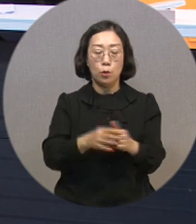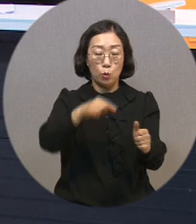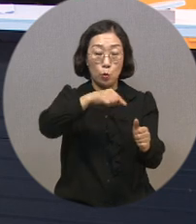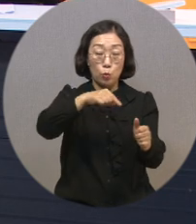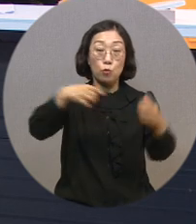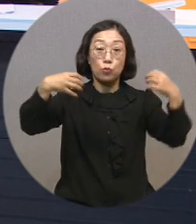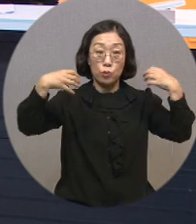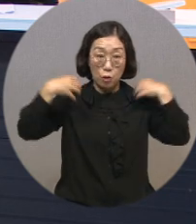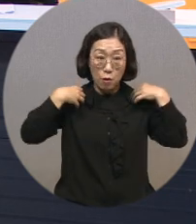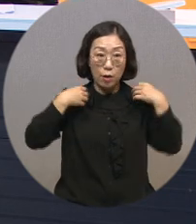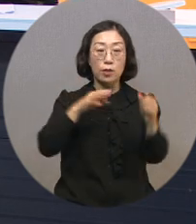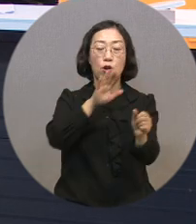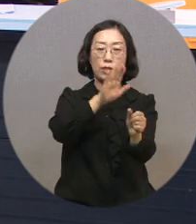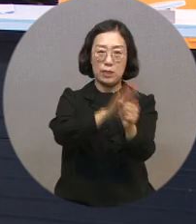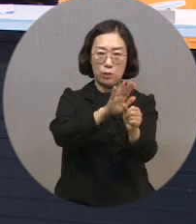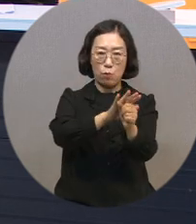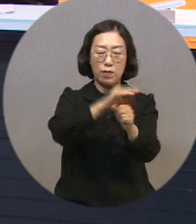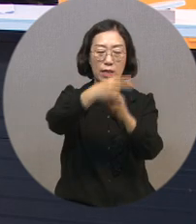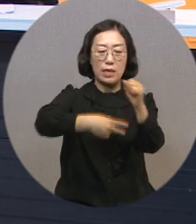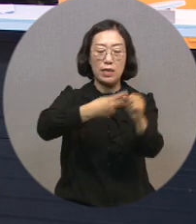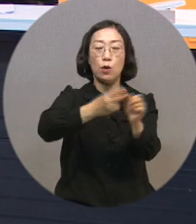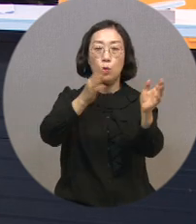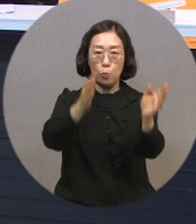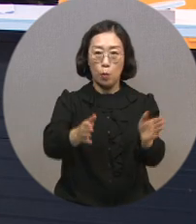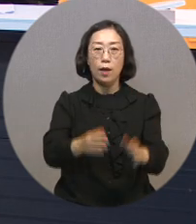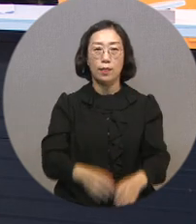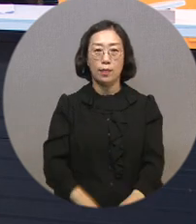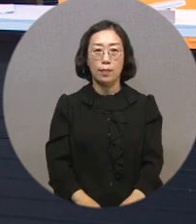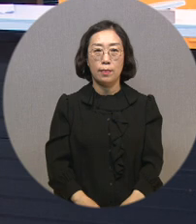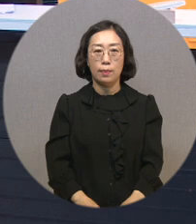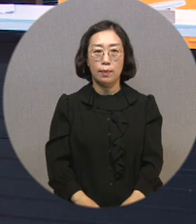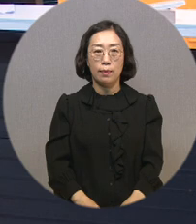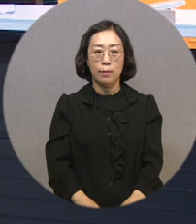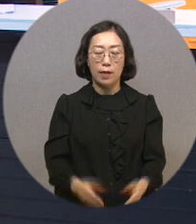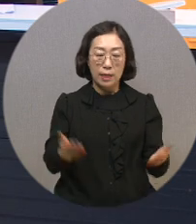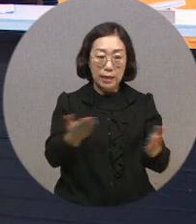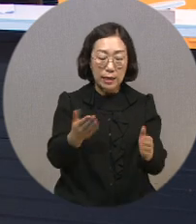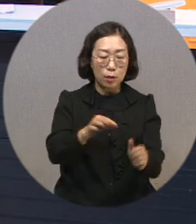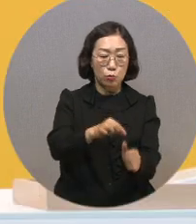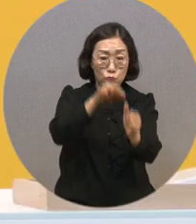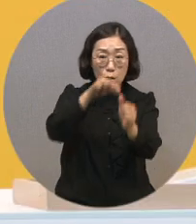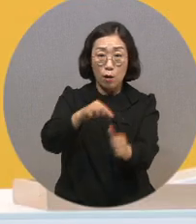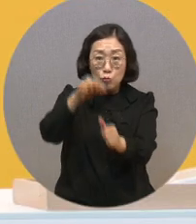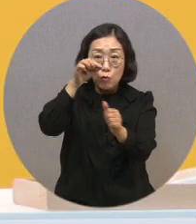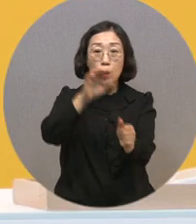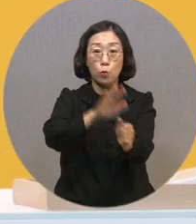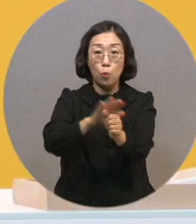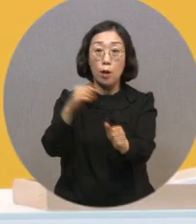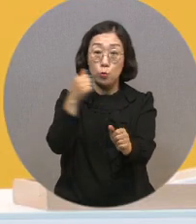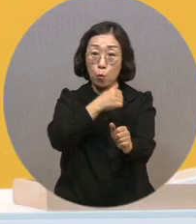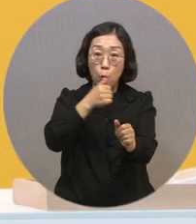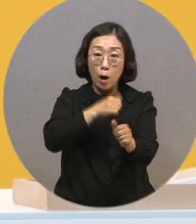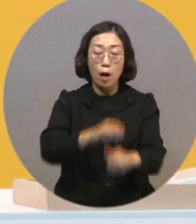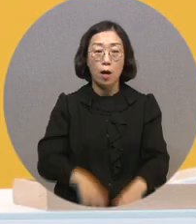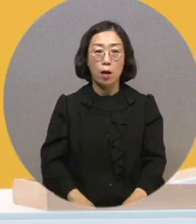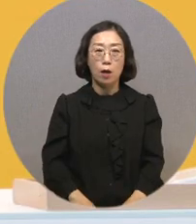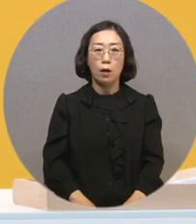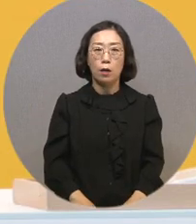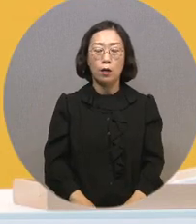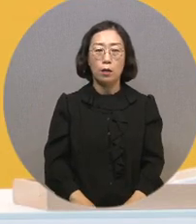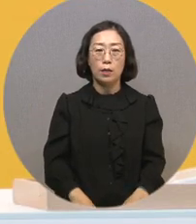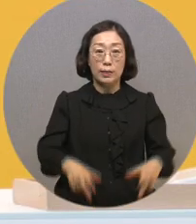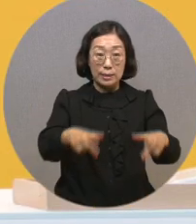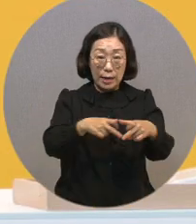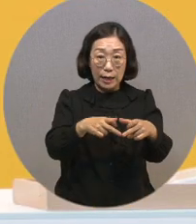교육청에서 지원을 하는 거예요, 학생들을. 예. 예. 지역을 알선시키고 네. 이 우리